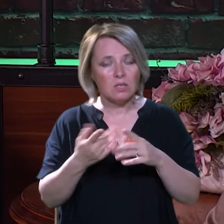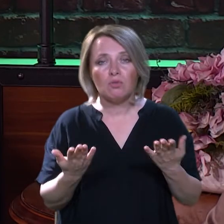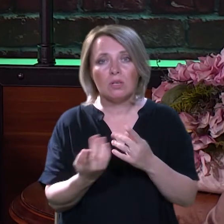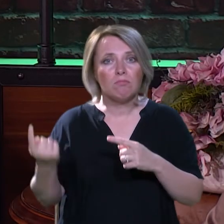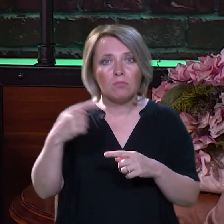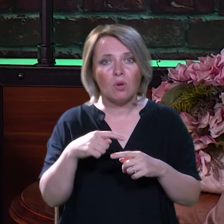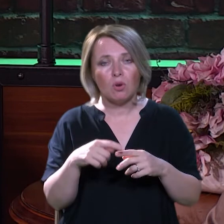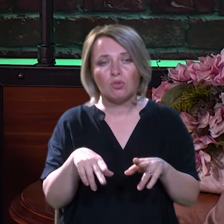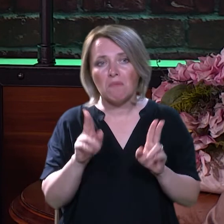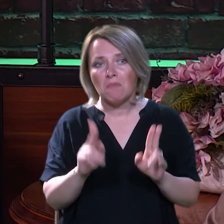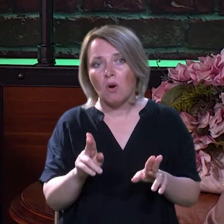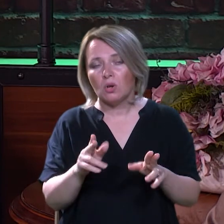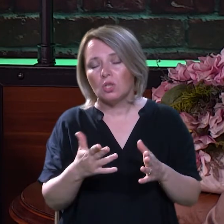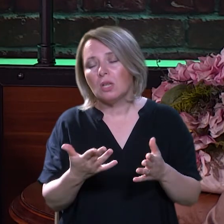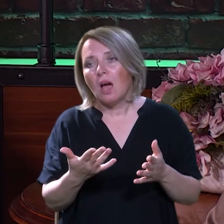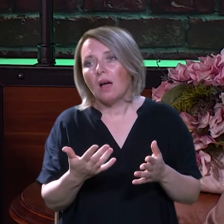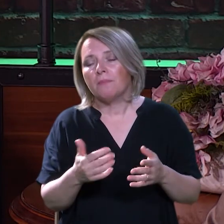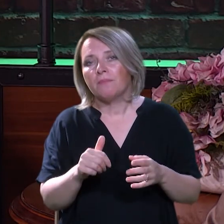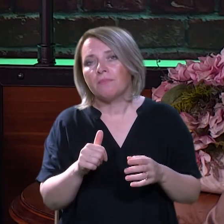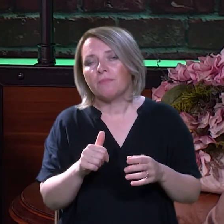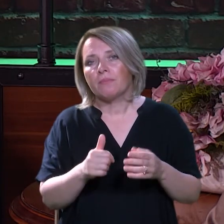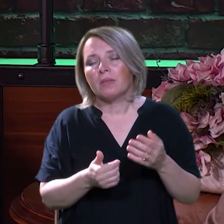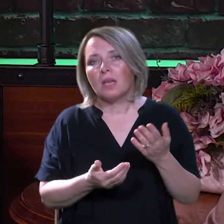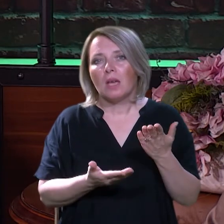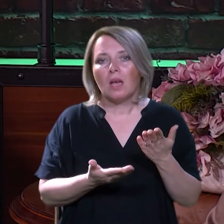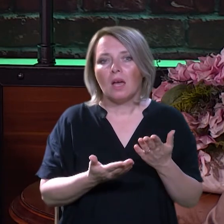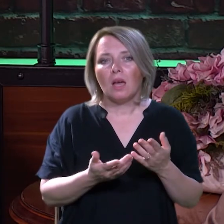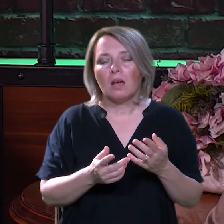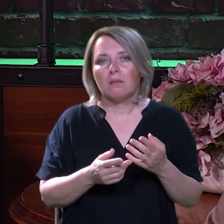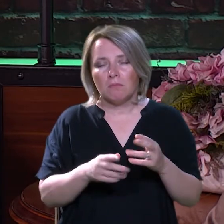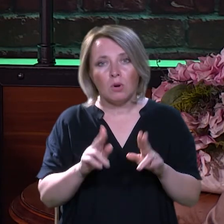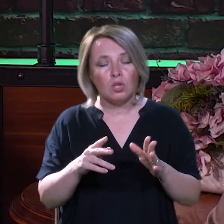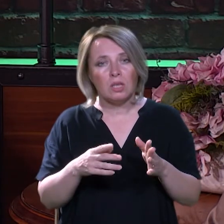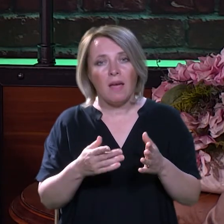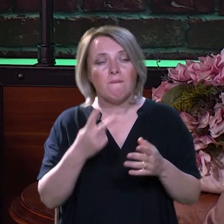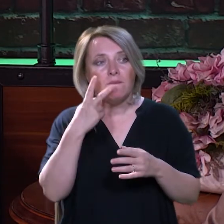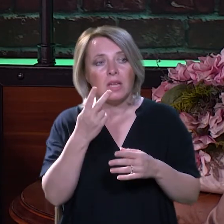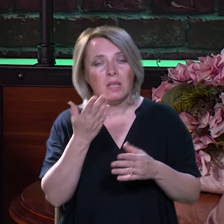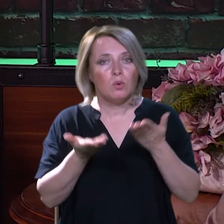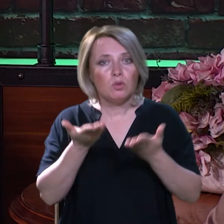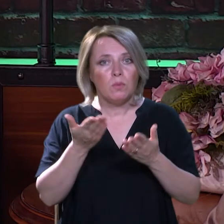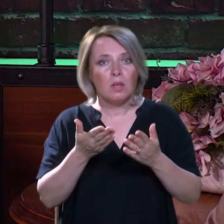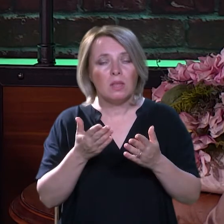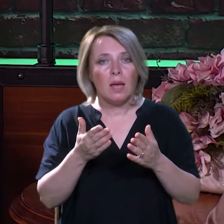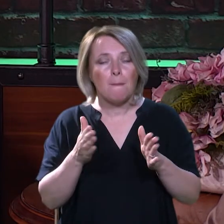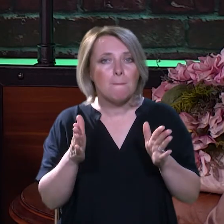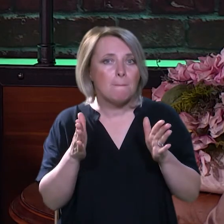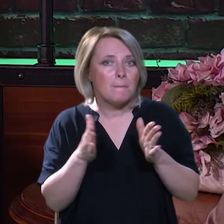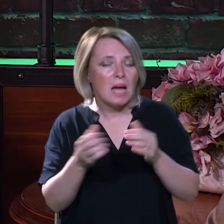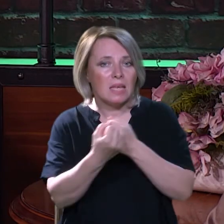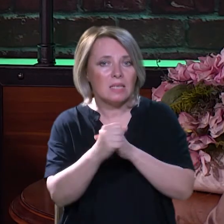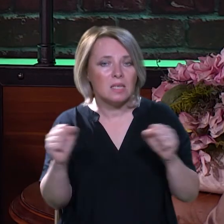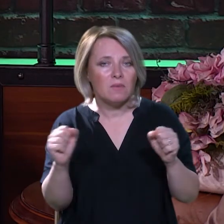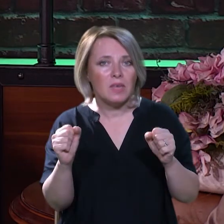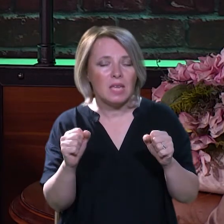je jedan od njih što su danas ljudi, a to možete vidjeti usporedbom možda manje razvijenih i razvijenih zemalja, sve više